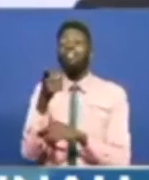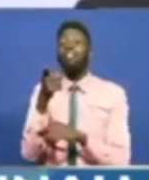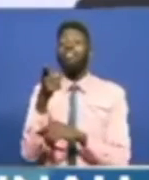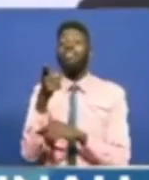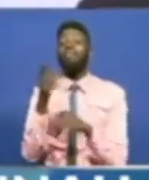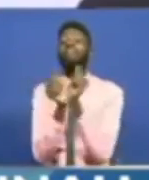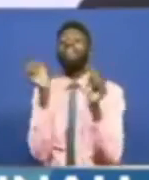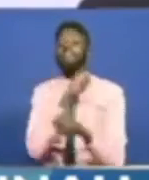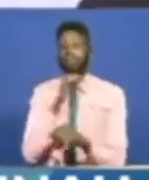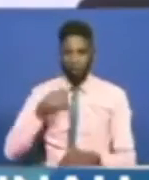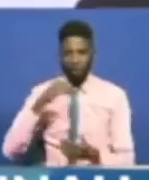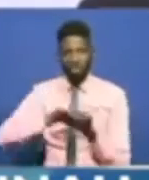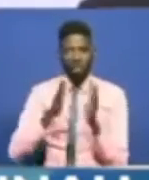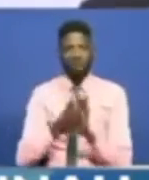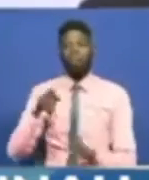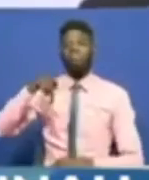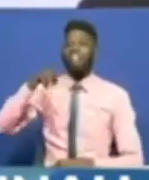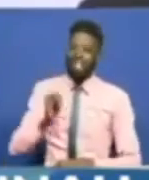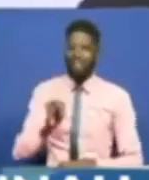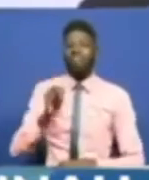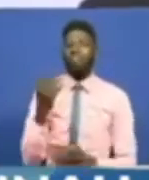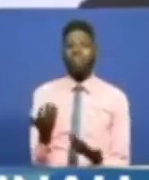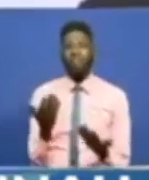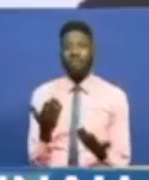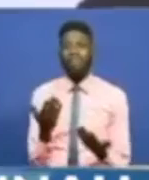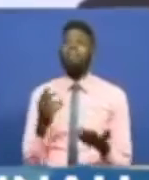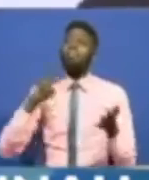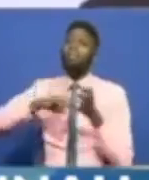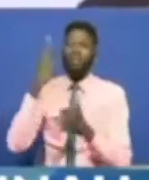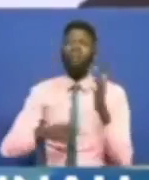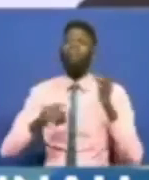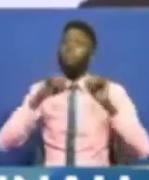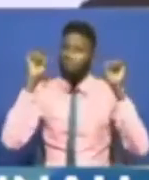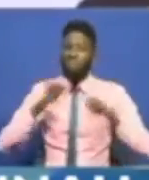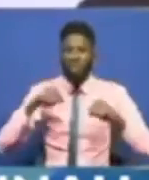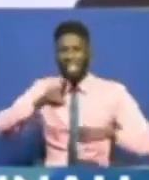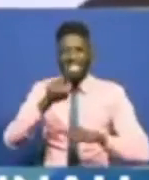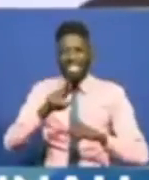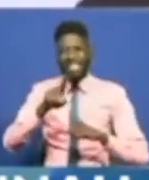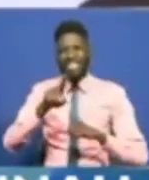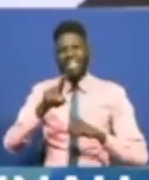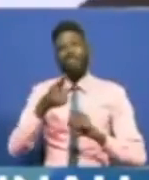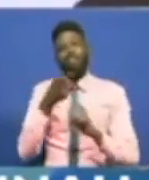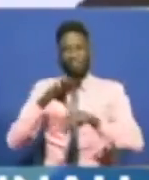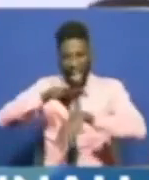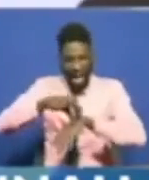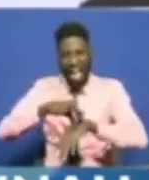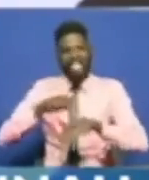hii. So it is possible to come from nothing and be something. Kwa nini naambiwa ati mimi